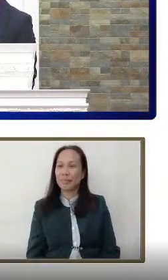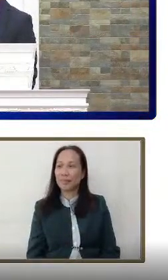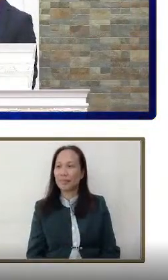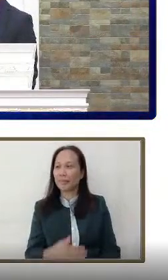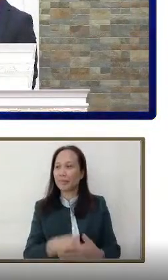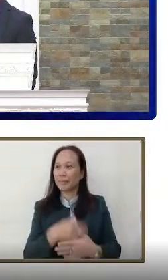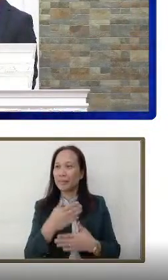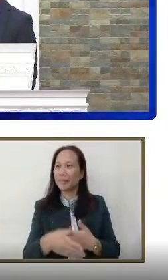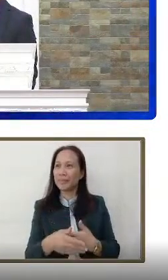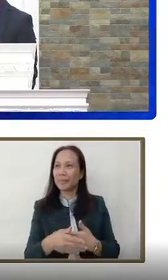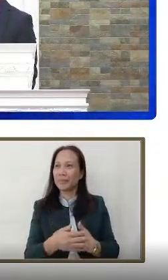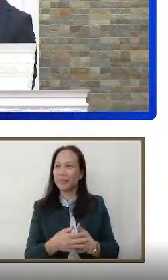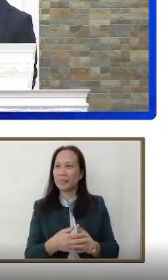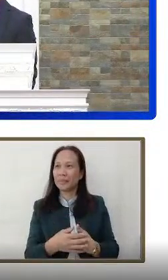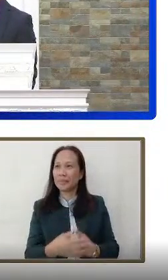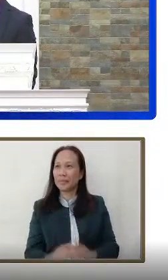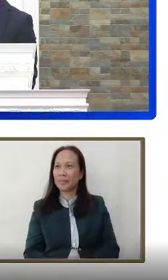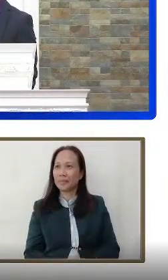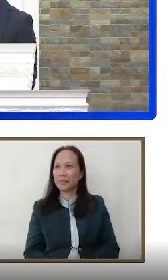Next.